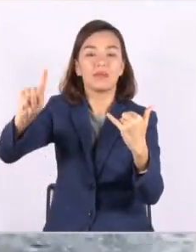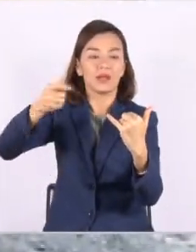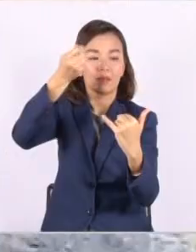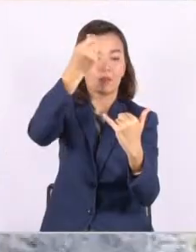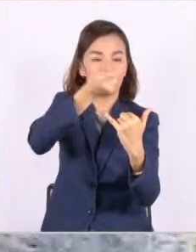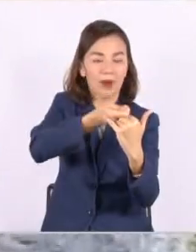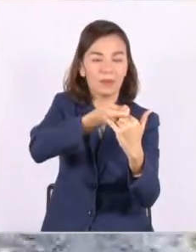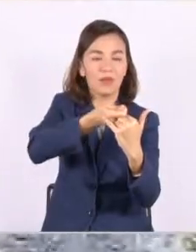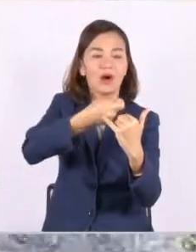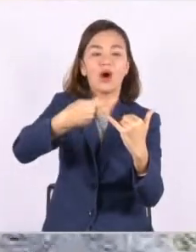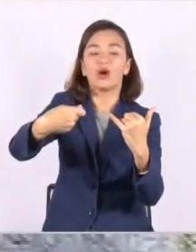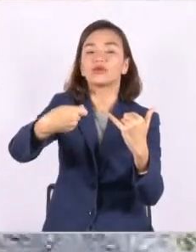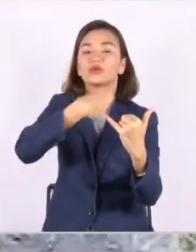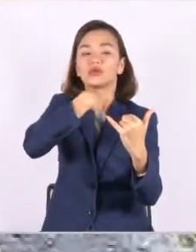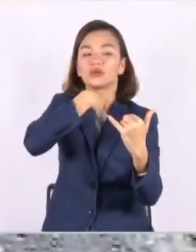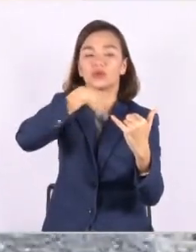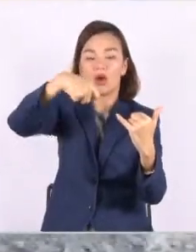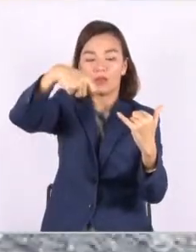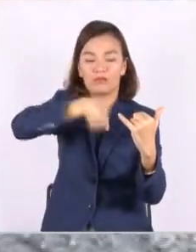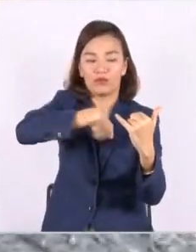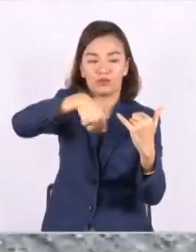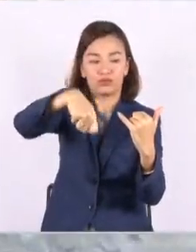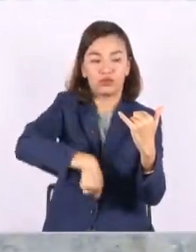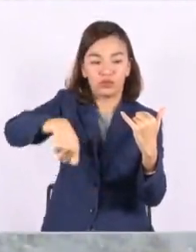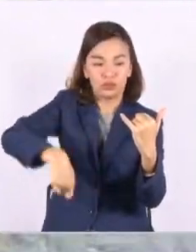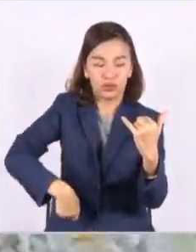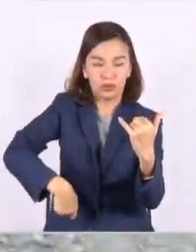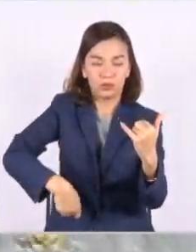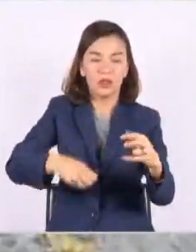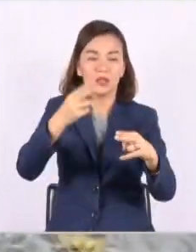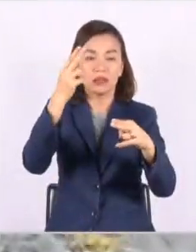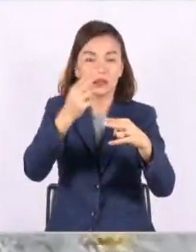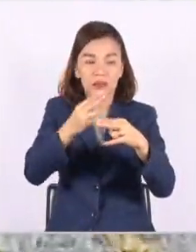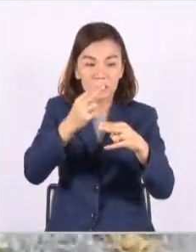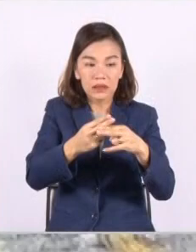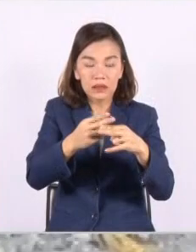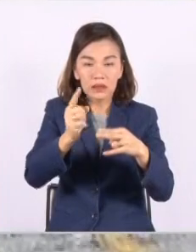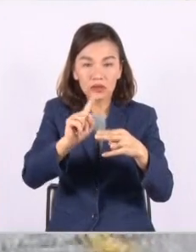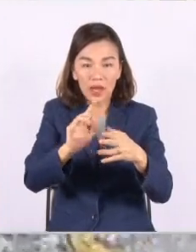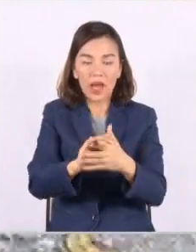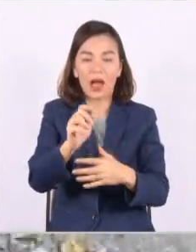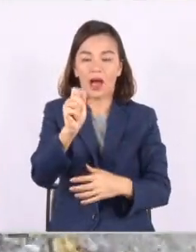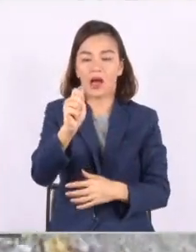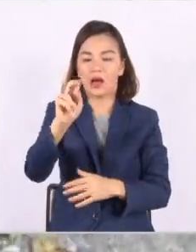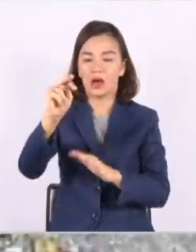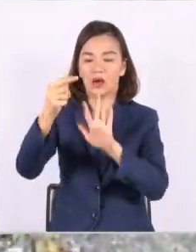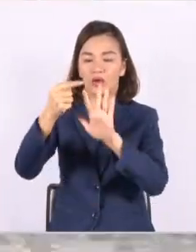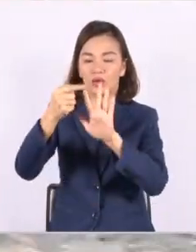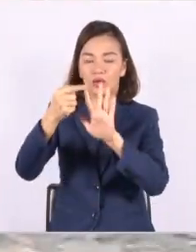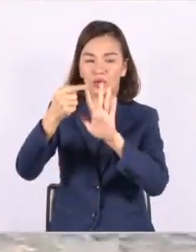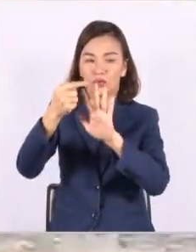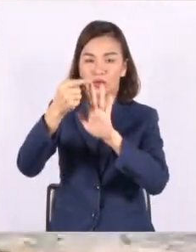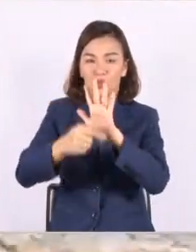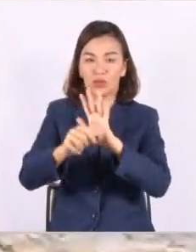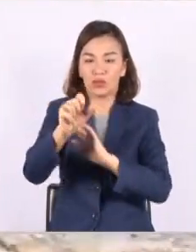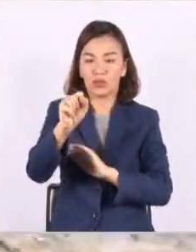ริเวณลำคอและก็บริเวณหน้าอกและก็ลำตัวมาทราบชื่อนะครับคนก่อเหตุชื่อว่านายอนุสรสายพินครับอายุนี่30